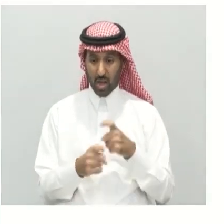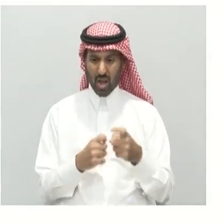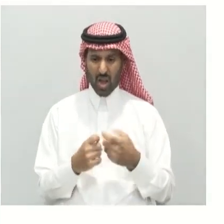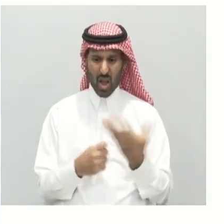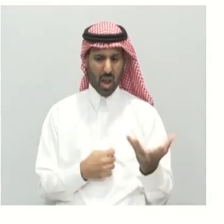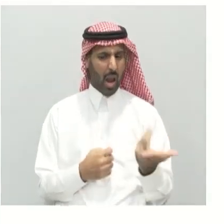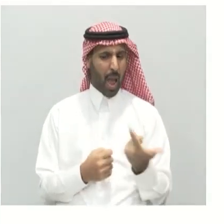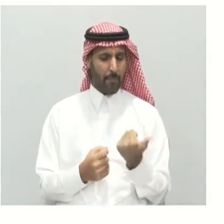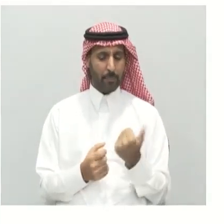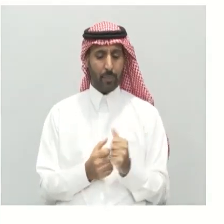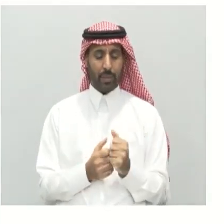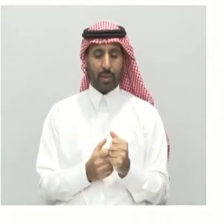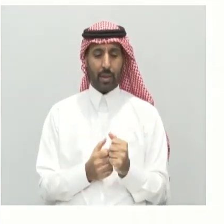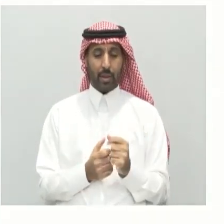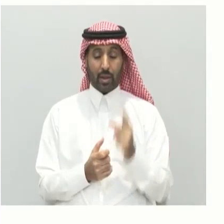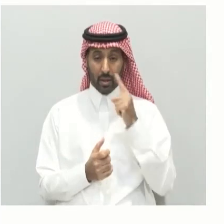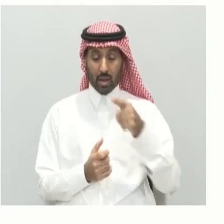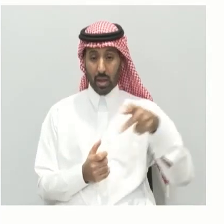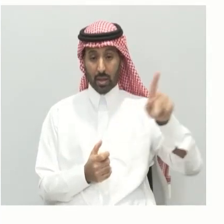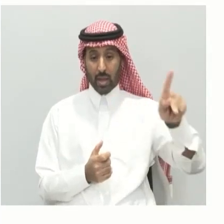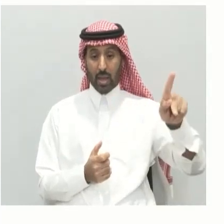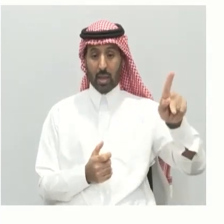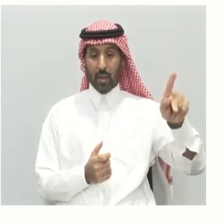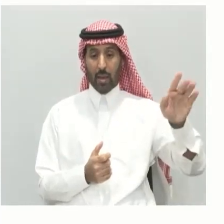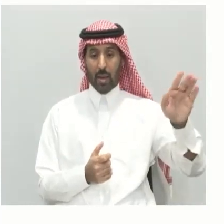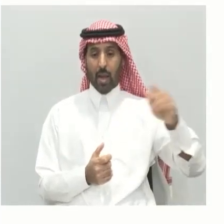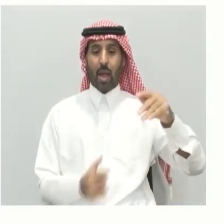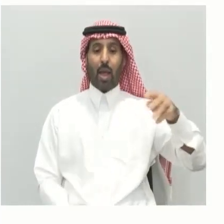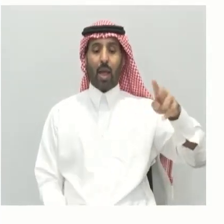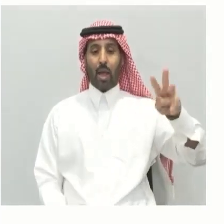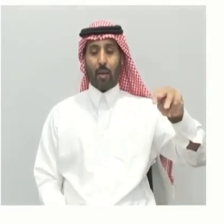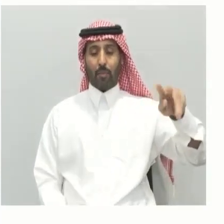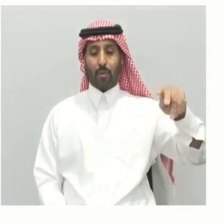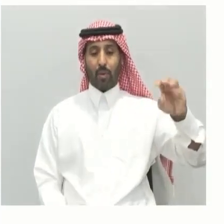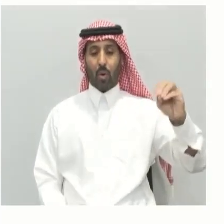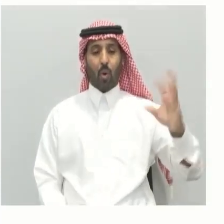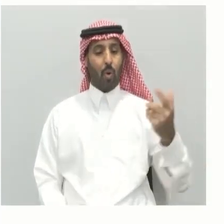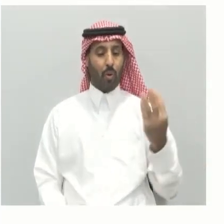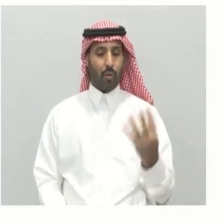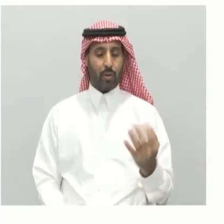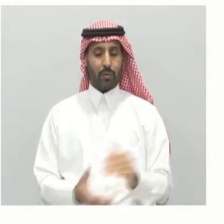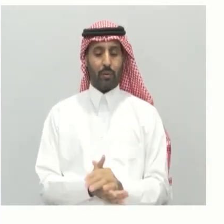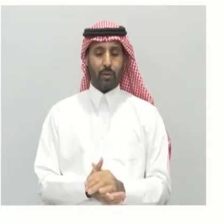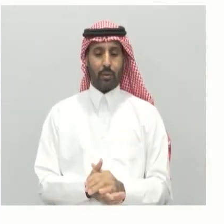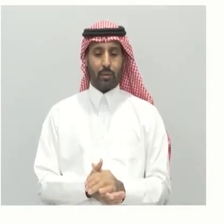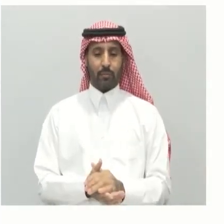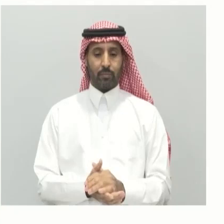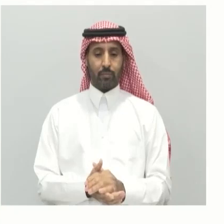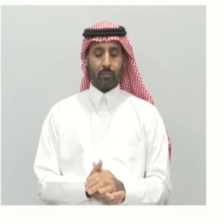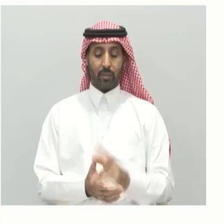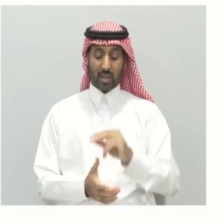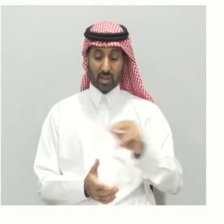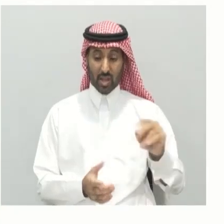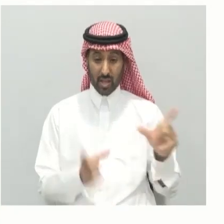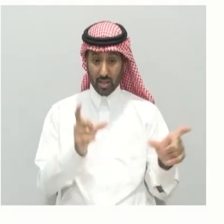التاكسد في عدد التاكسد لابد ان تنظر الى الشحنه اول شيء هل الشحنه عندي هنا متساويه لهذا المركب او